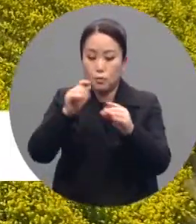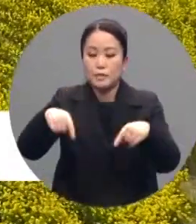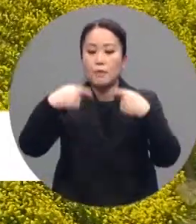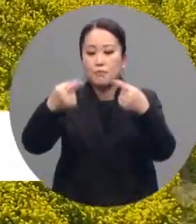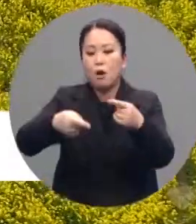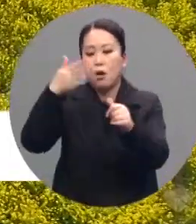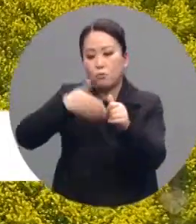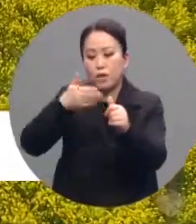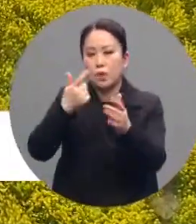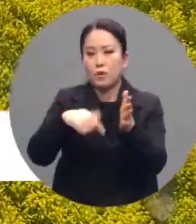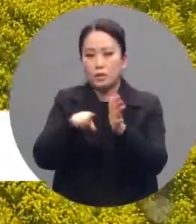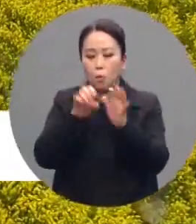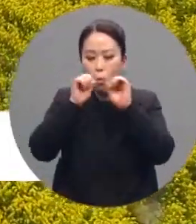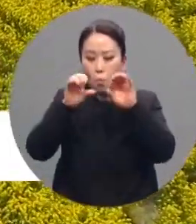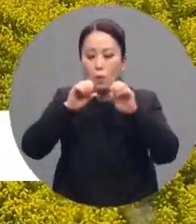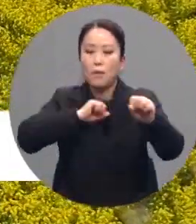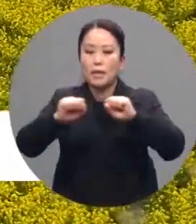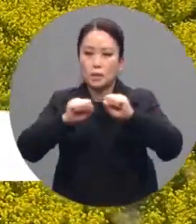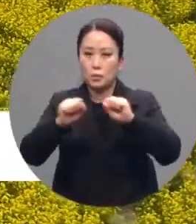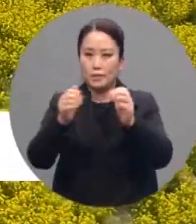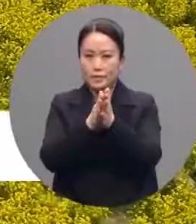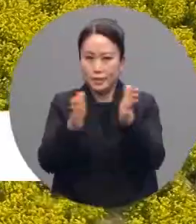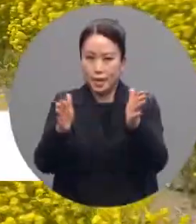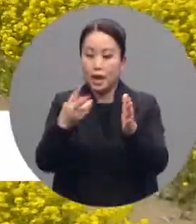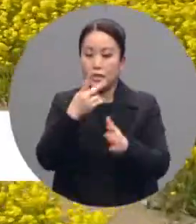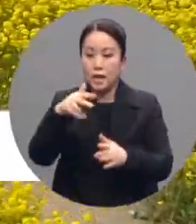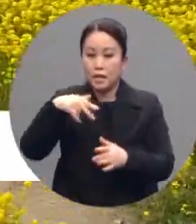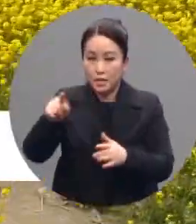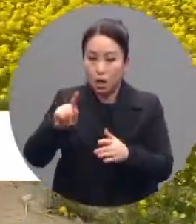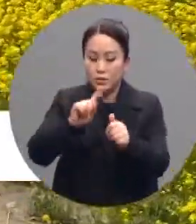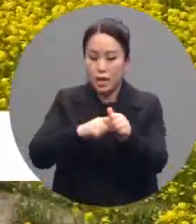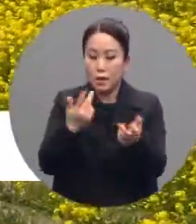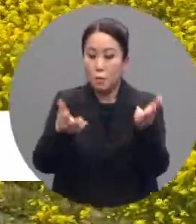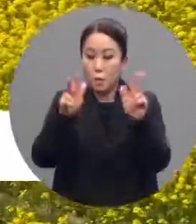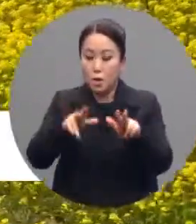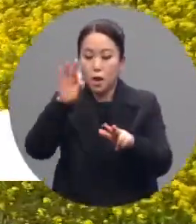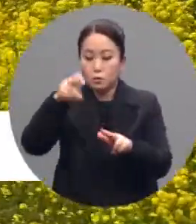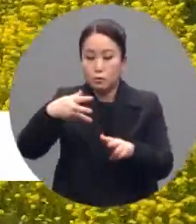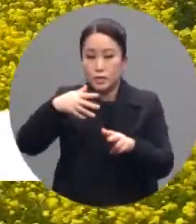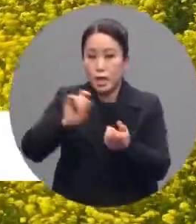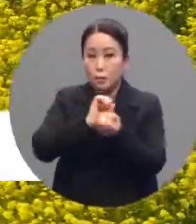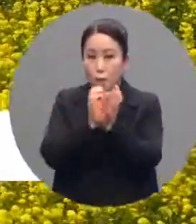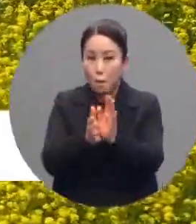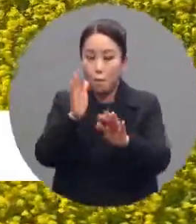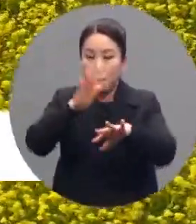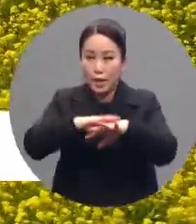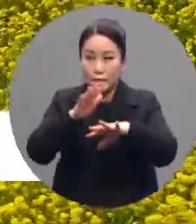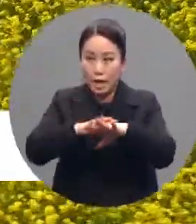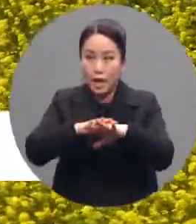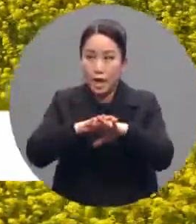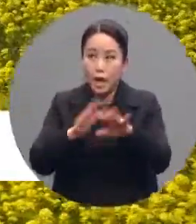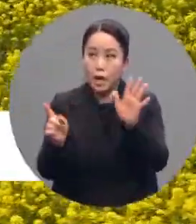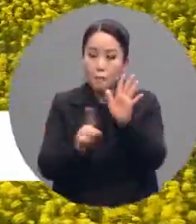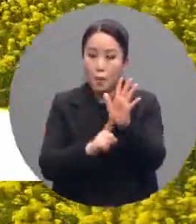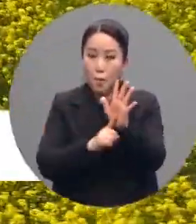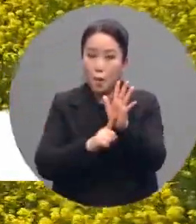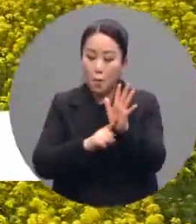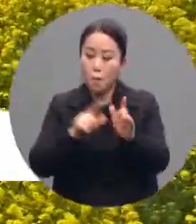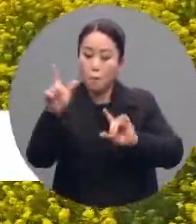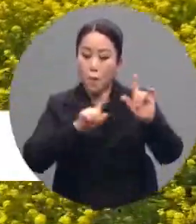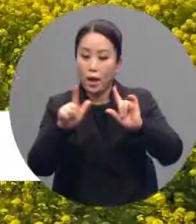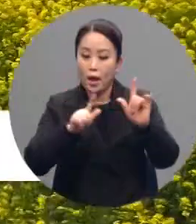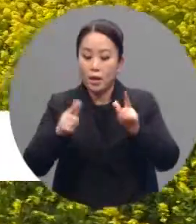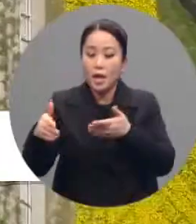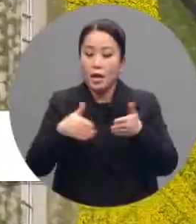나섰습니다 부산 산건 이는 대저 생태공원 유채꽃 파텍 기표 상징물 모양의 꽃길을 만들어 봄